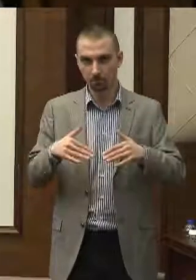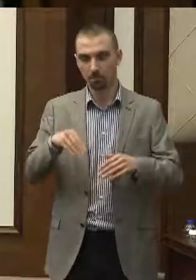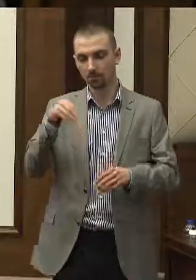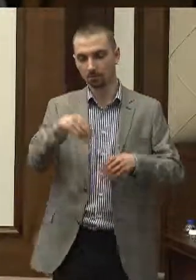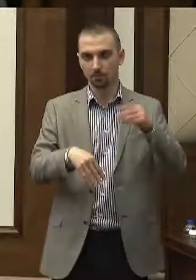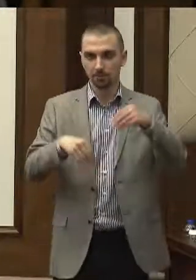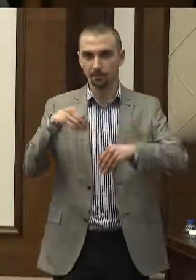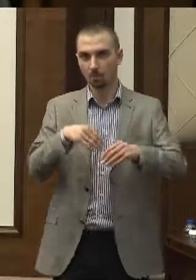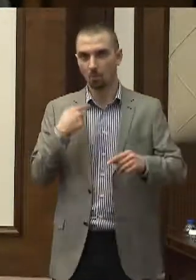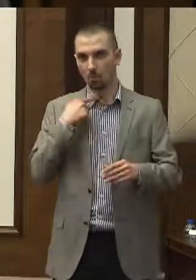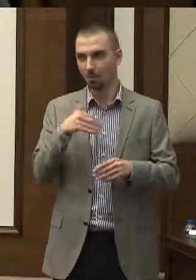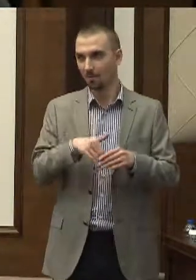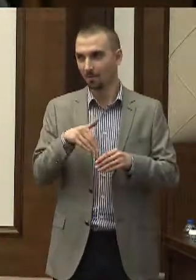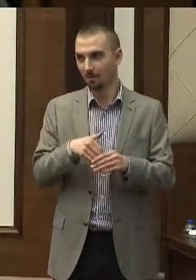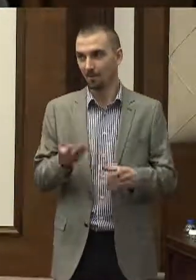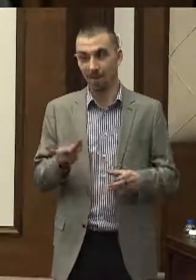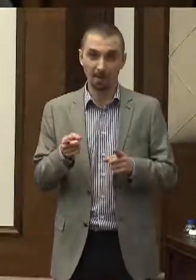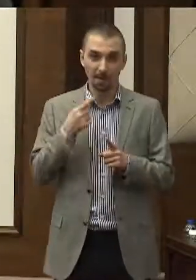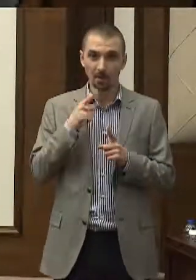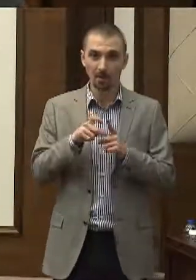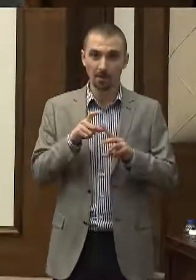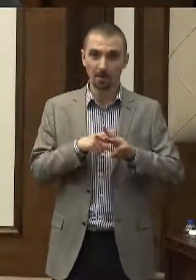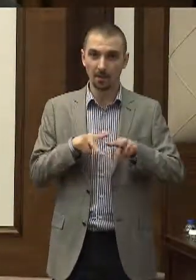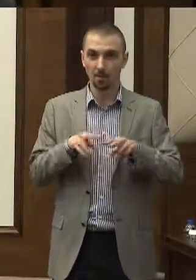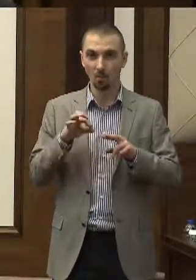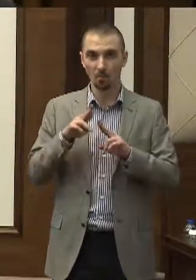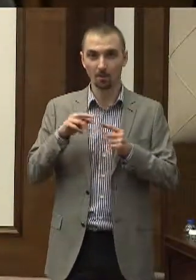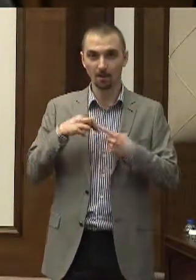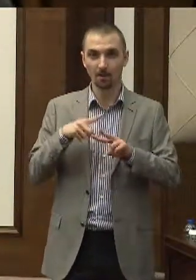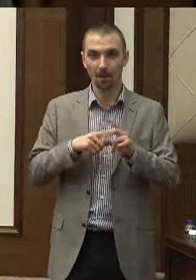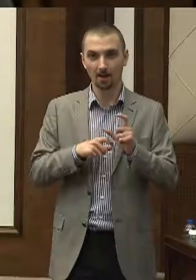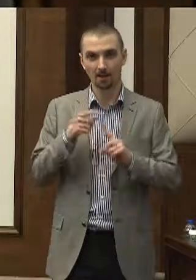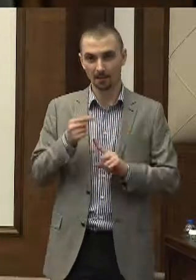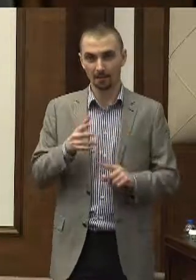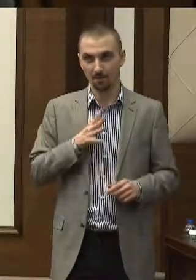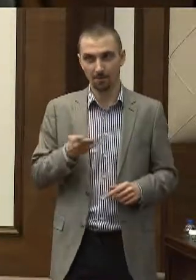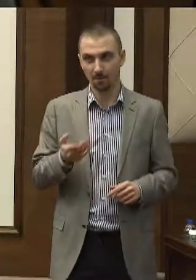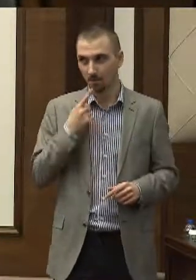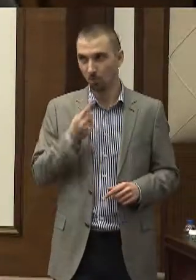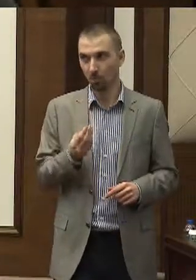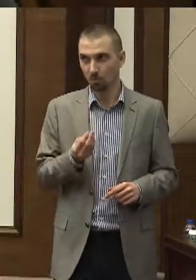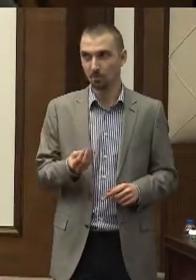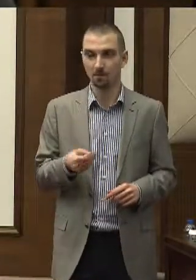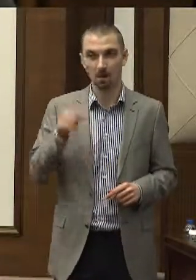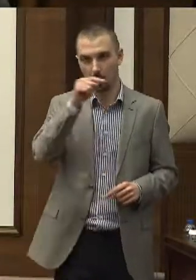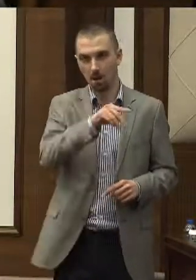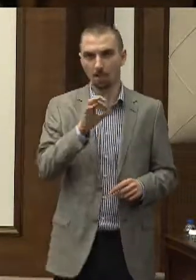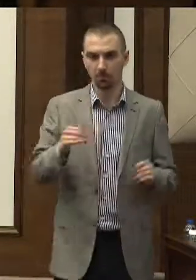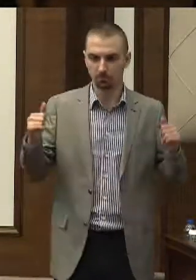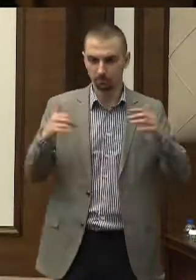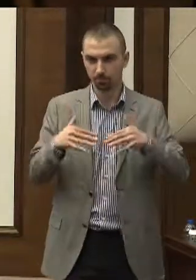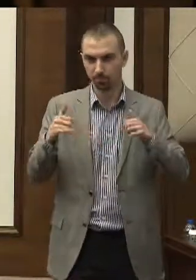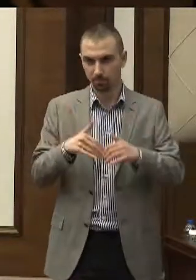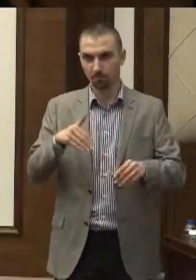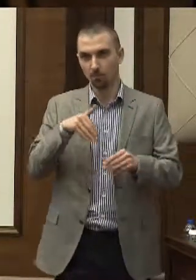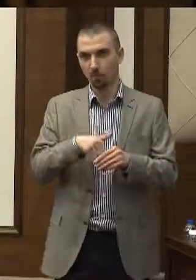Uri kantonunda... Ne kadar güzel demokrasi ya. Tabii. Kimse birbirine bir şey yapmıyor değil mi? Urne meydanı var. Tabii. Orada yapılır. Bilinmediği